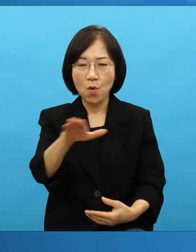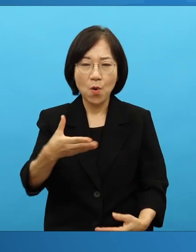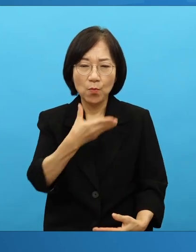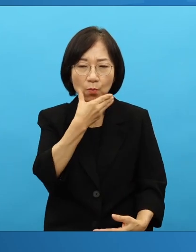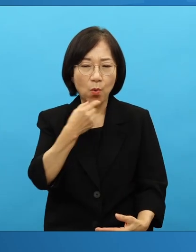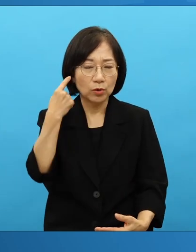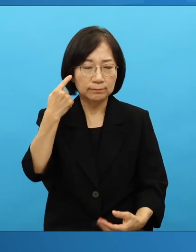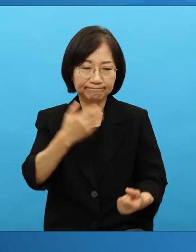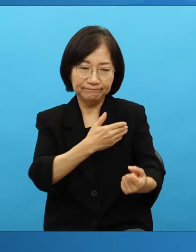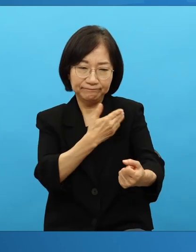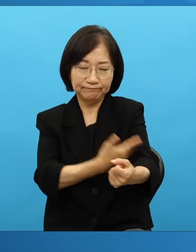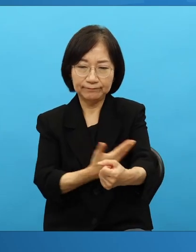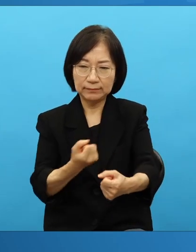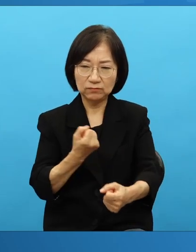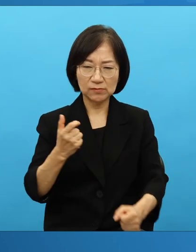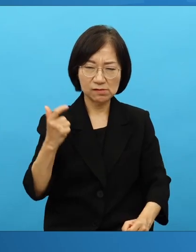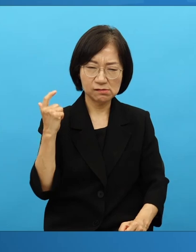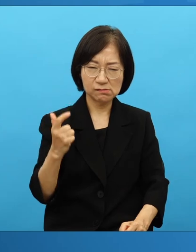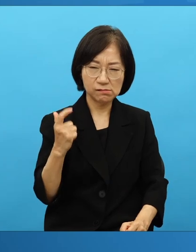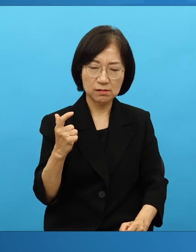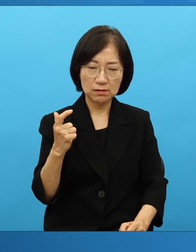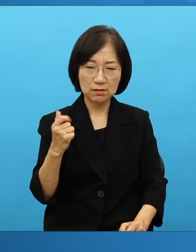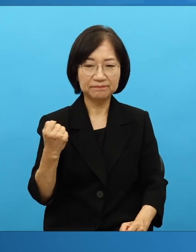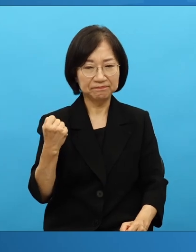경고해져야 된다.